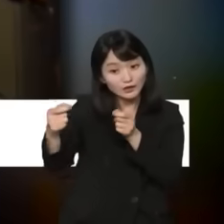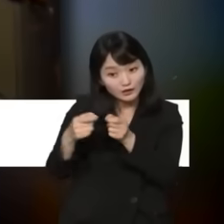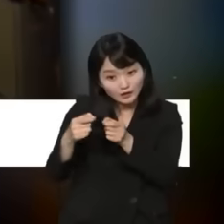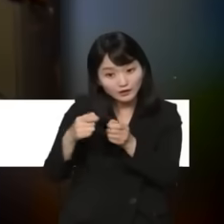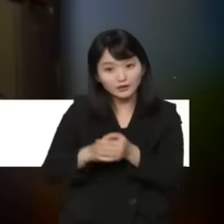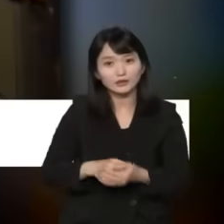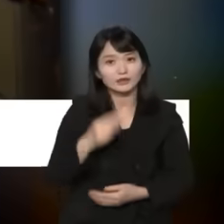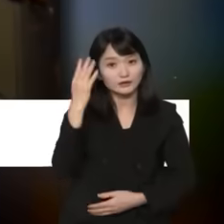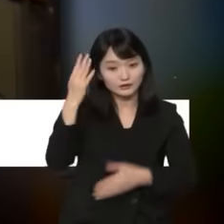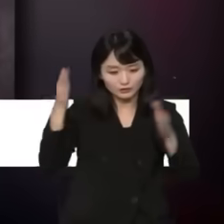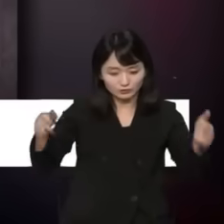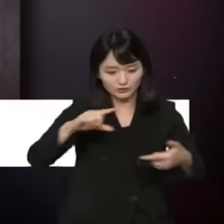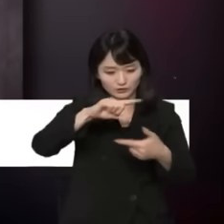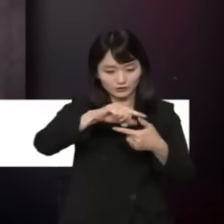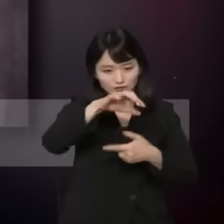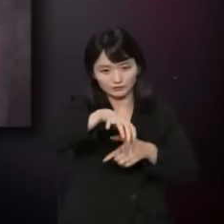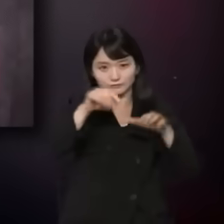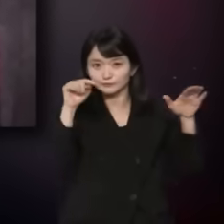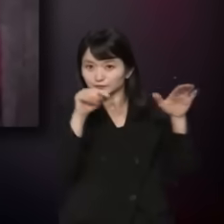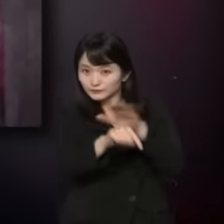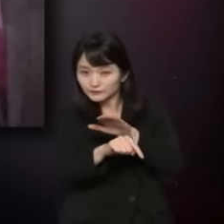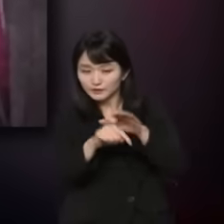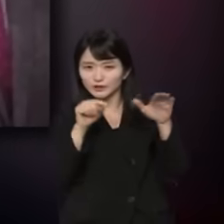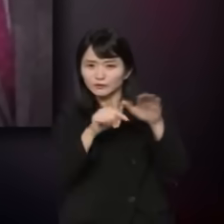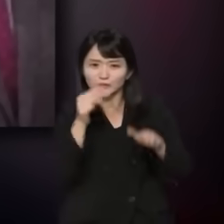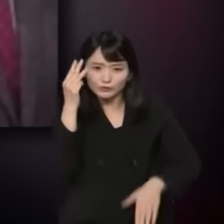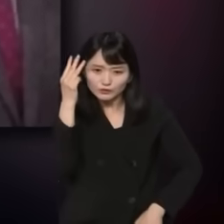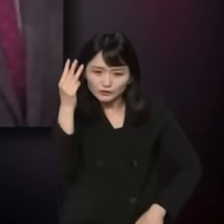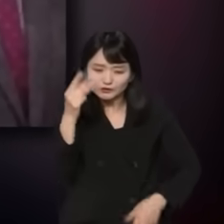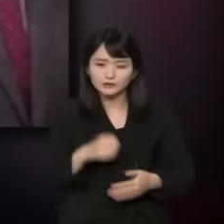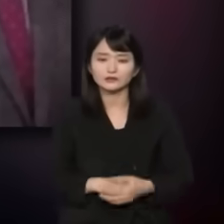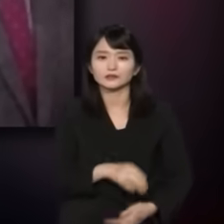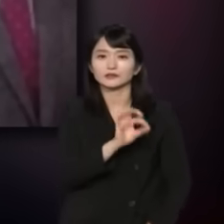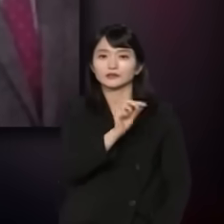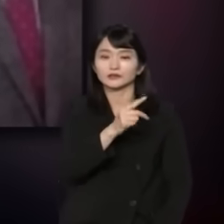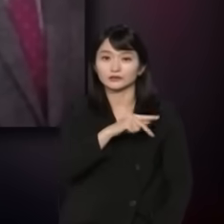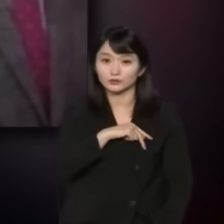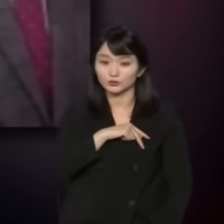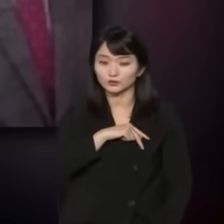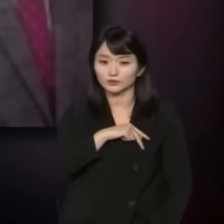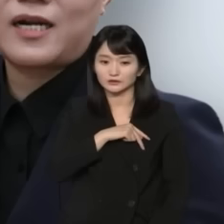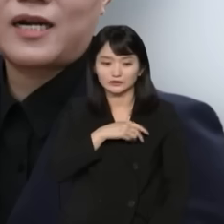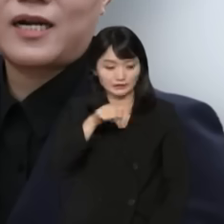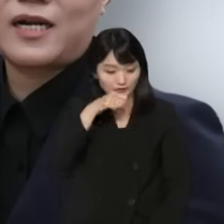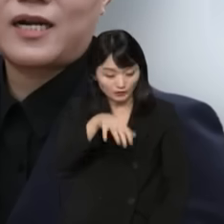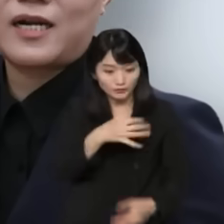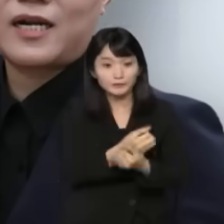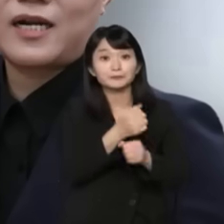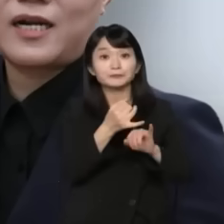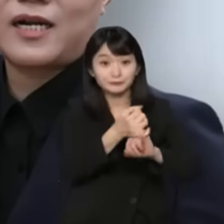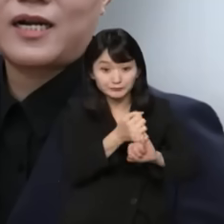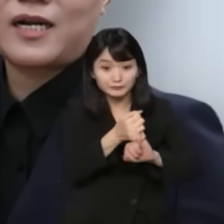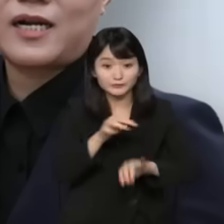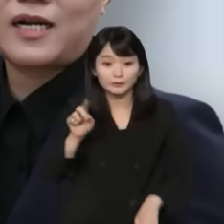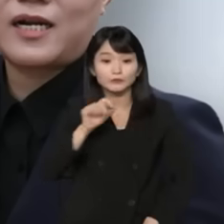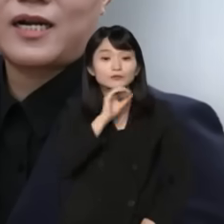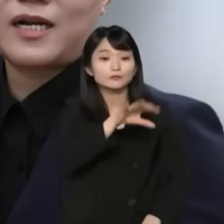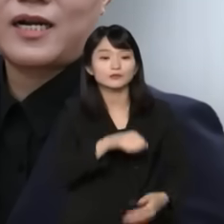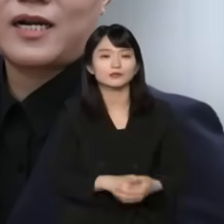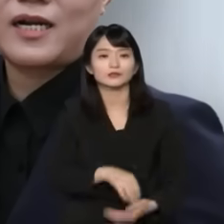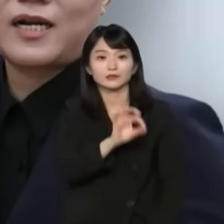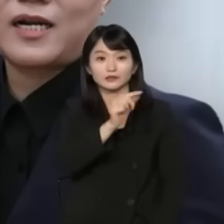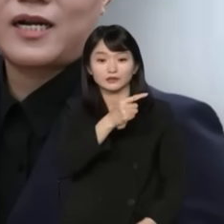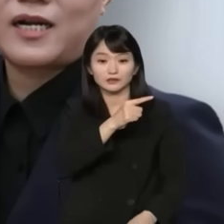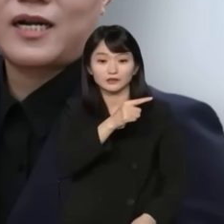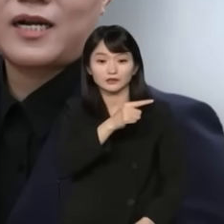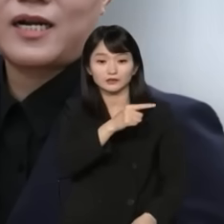찾았습니다. 방문 사흘째 명 씨는 안 의원이 식사할 곳을 잡으라고 지시합니다. 오늘 안철수 밥 먹어야 되니까 오늘